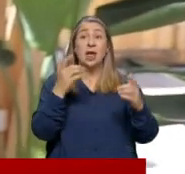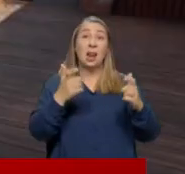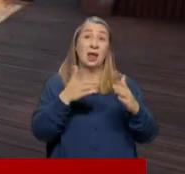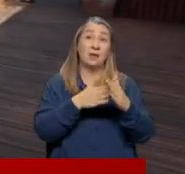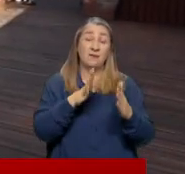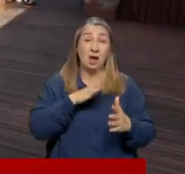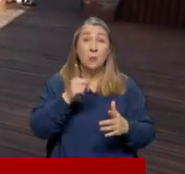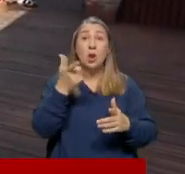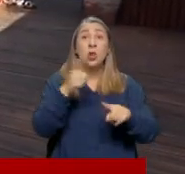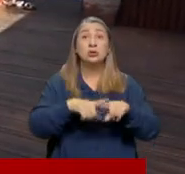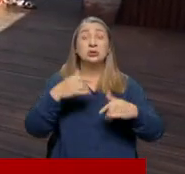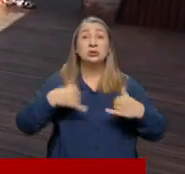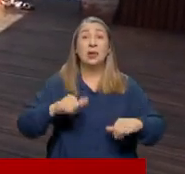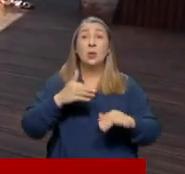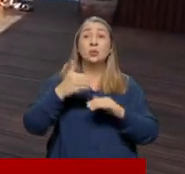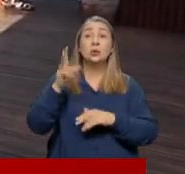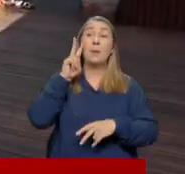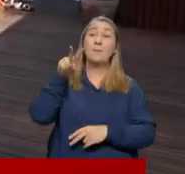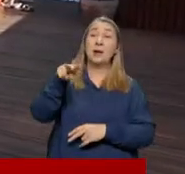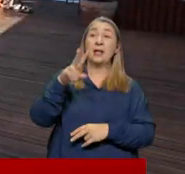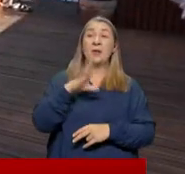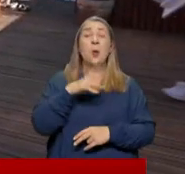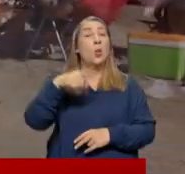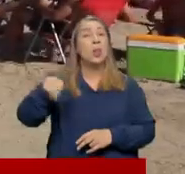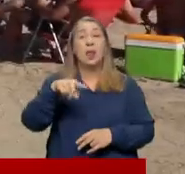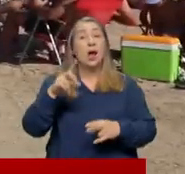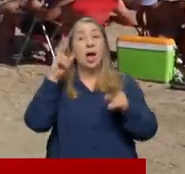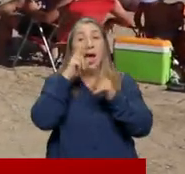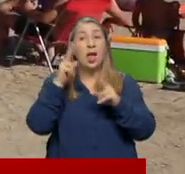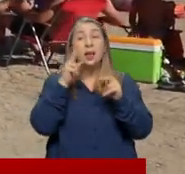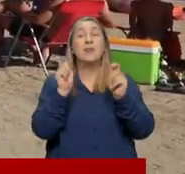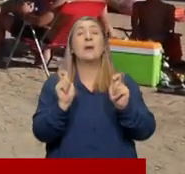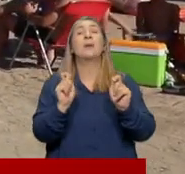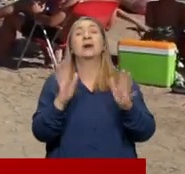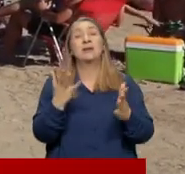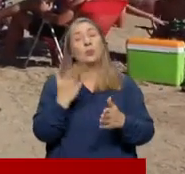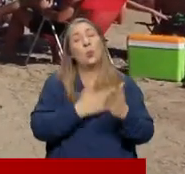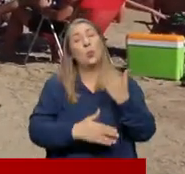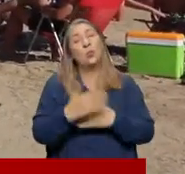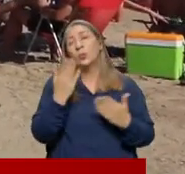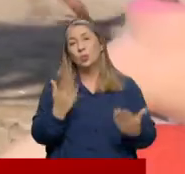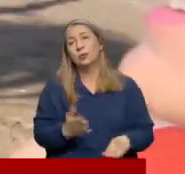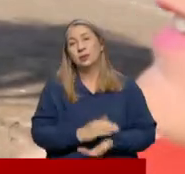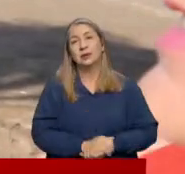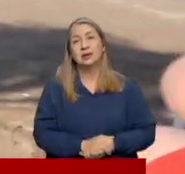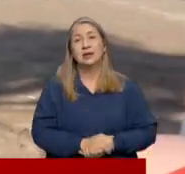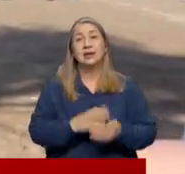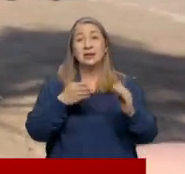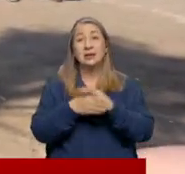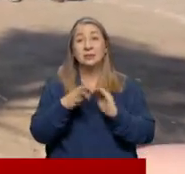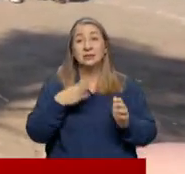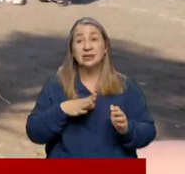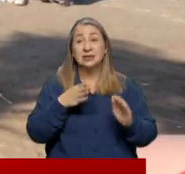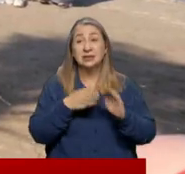meth olan yerler var yerde buyuksaat illere uzaktan bakanlar var onlarsa Hayalini bile kuramamak Tan yorgun düşüyorlar girmek